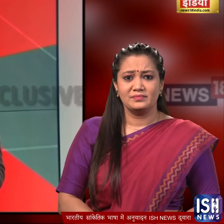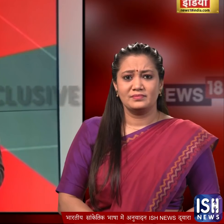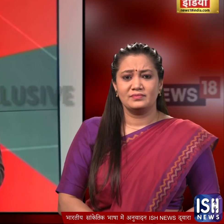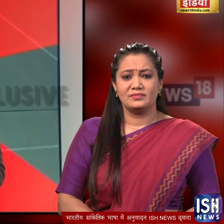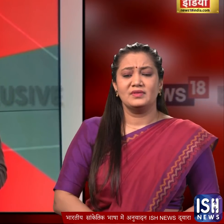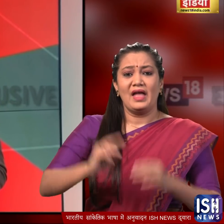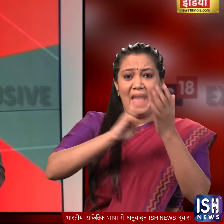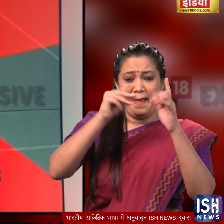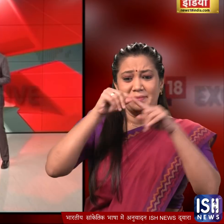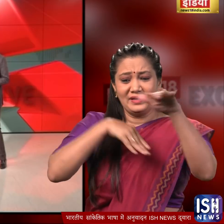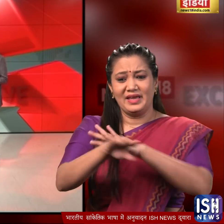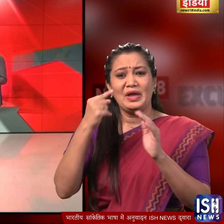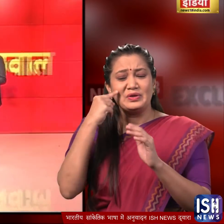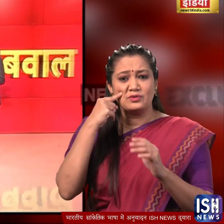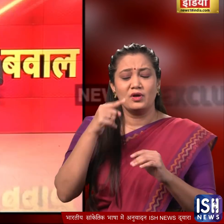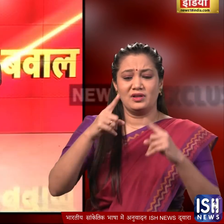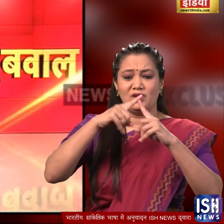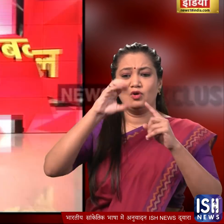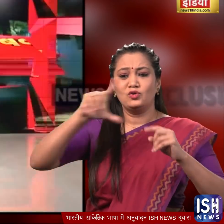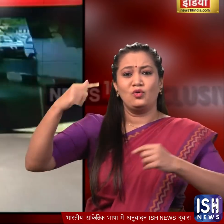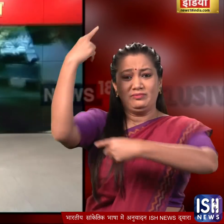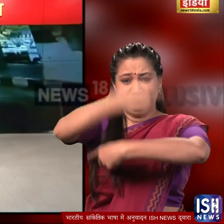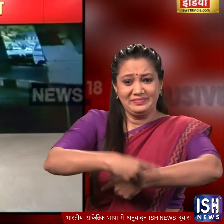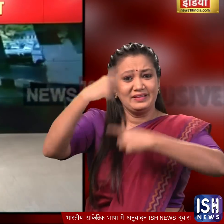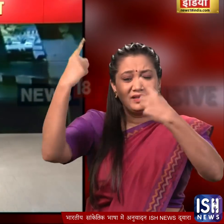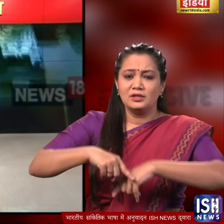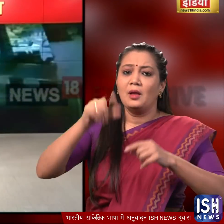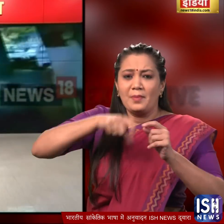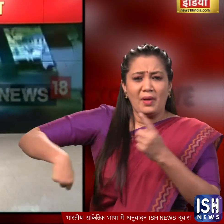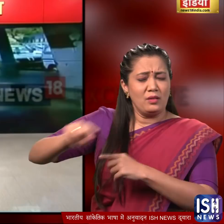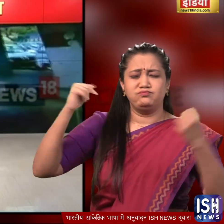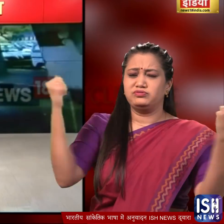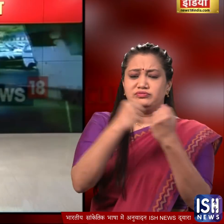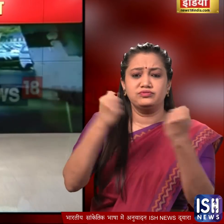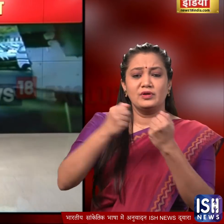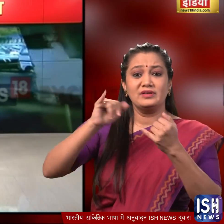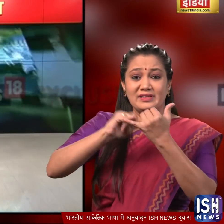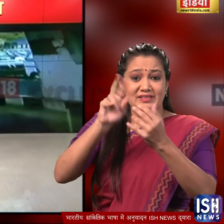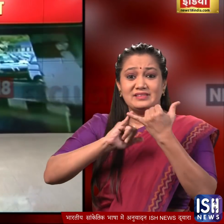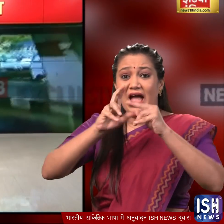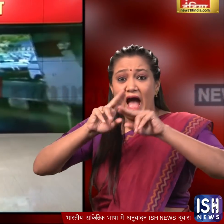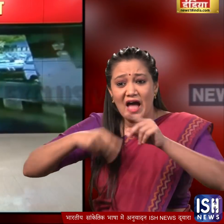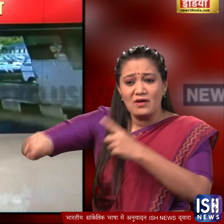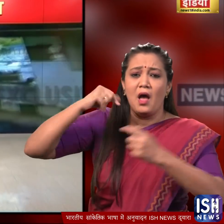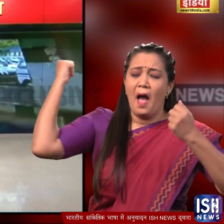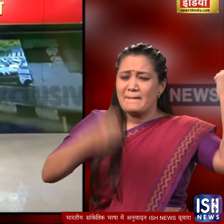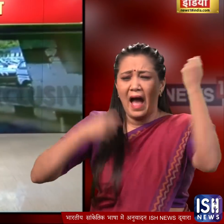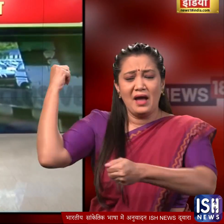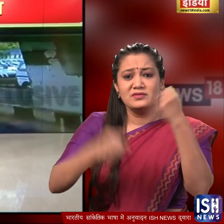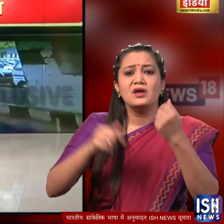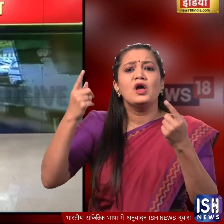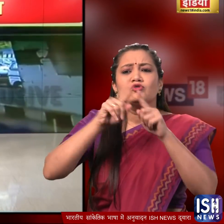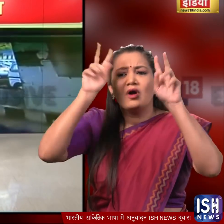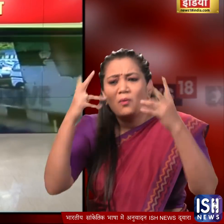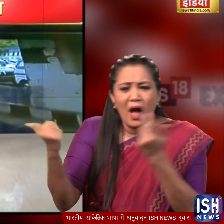वाली तस्वीरें सामने आईं, जहां एक टोल प्लाजा पर कुछ दबंगों ने जमकर उत्पात मचाया और वहां के कर्मचारियों को खूब पीटा। उनके बीच किस बात पर